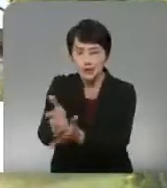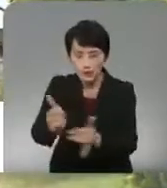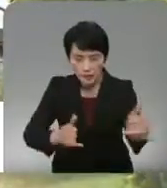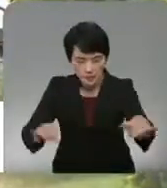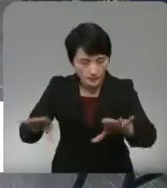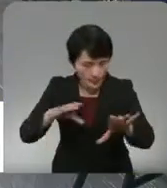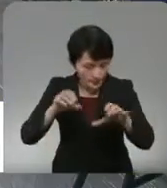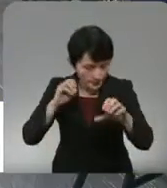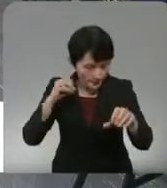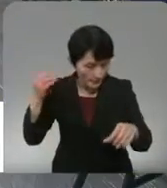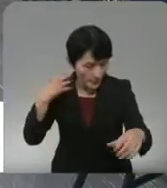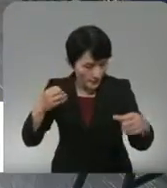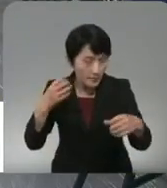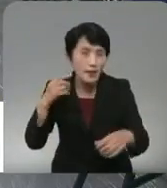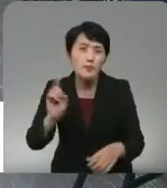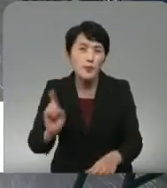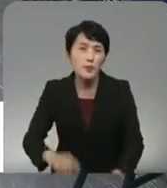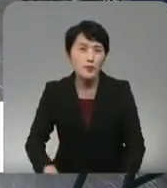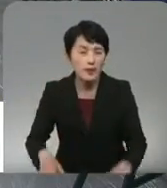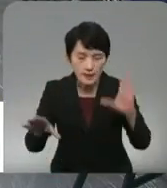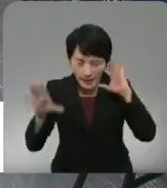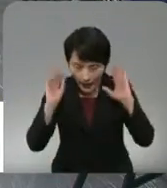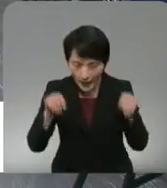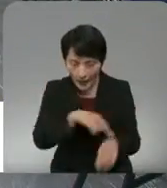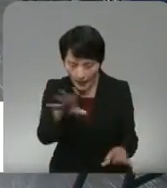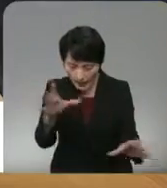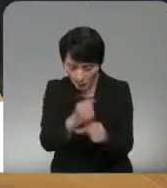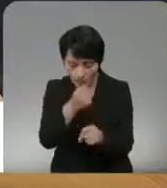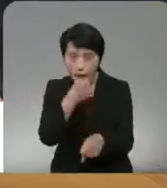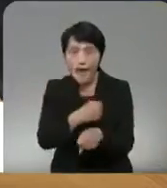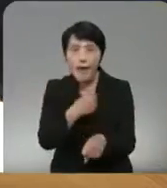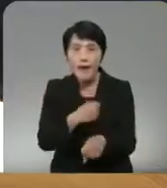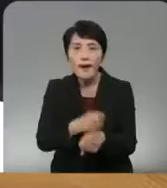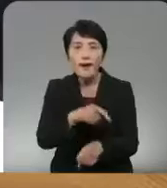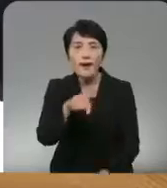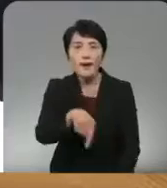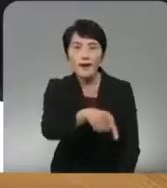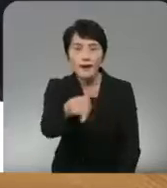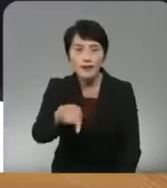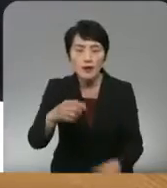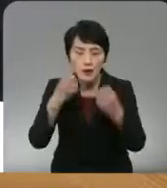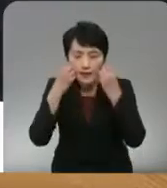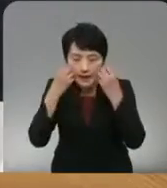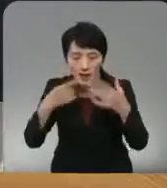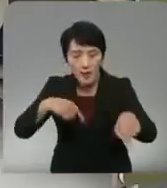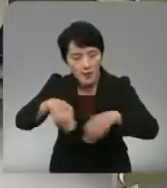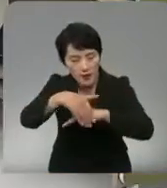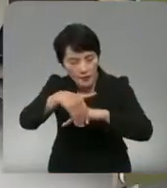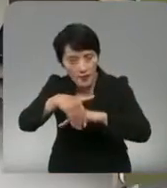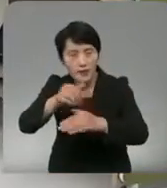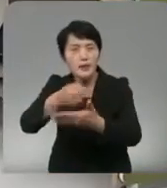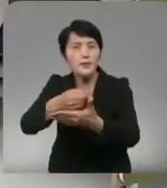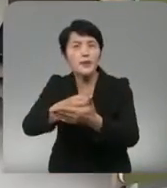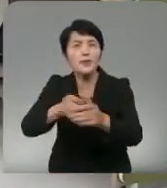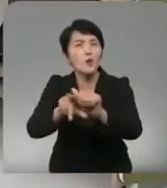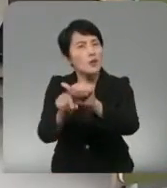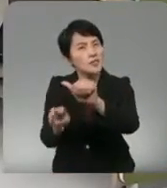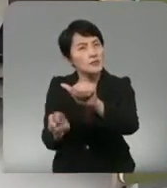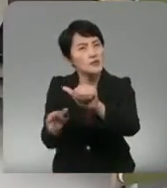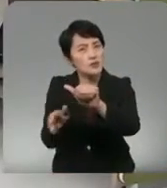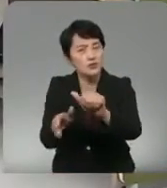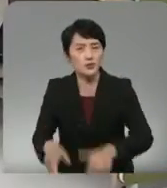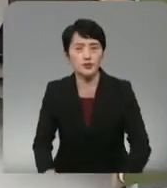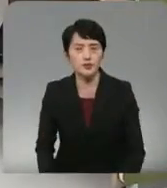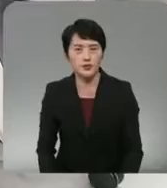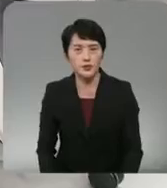en dessous de 100 000, ce qui est déjà le cas. Ces dernières 24 heures, la Corée du Sud a en effet enregistré 13